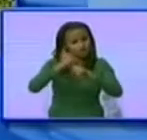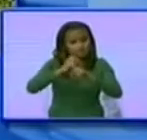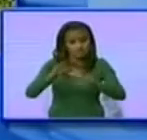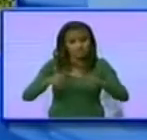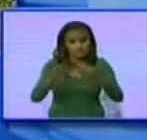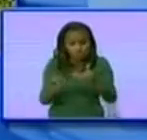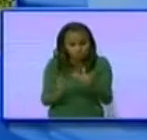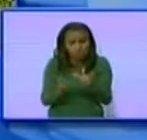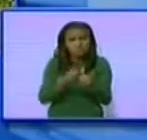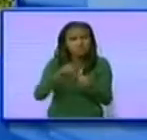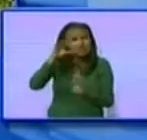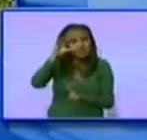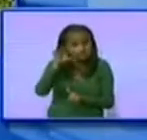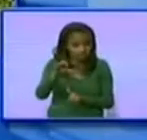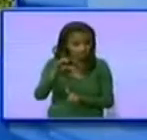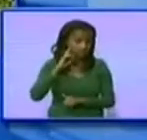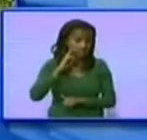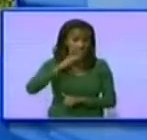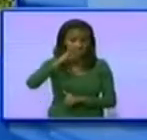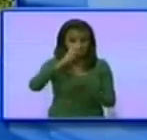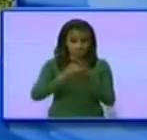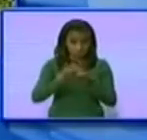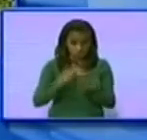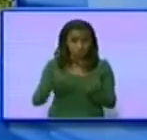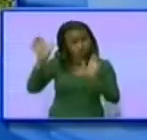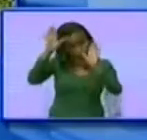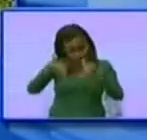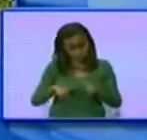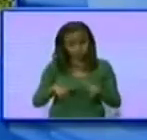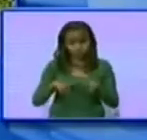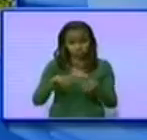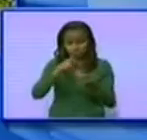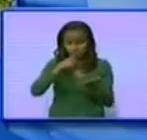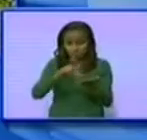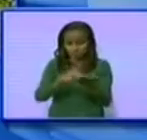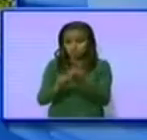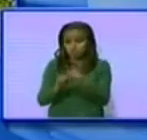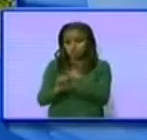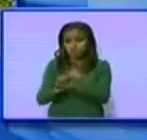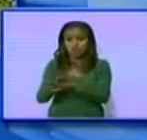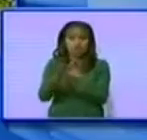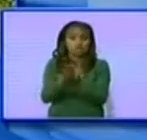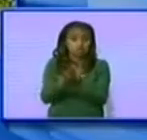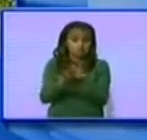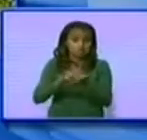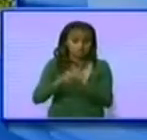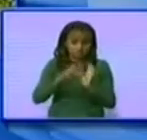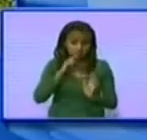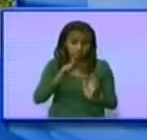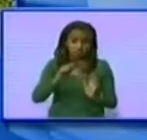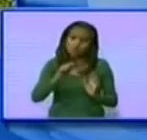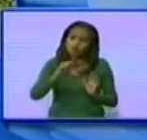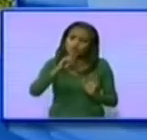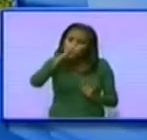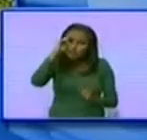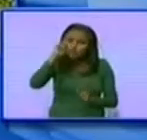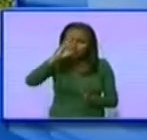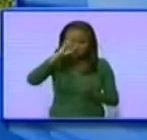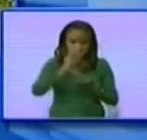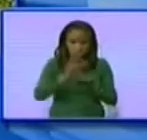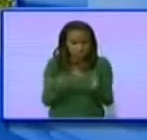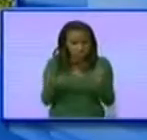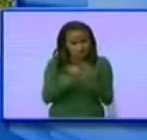መጀመሪያ ላይ እንደ በግድ እንዲማሩ ተደርጎ ነበር የሚጠሩት እዚህ ትምህርት ቤት ማለት ከልጃቸው ጋር ግዴታ መግባባት ስላለባቸው